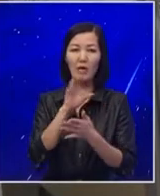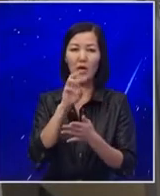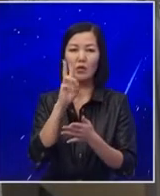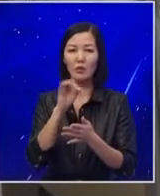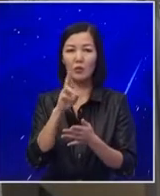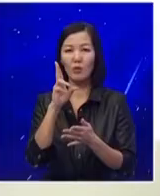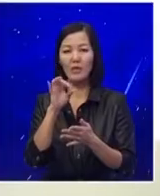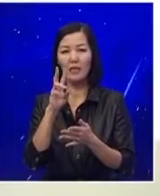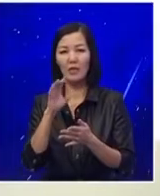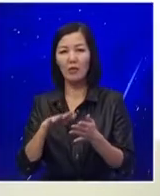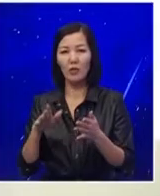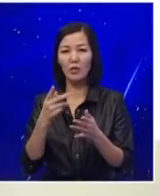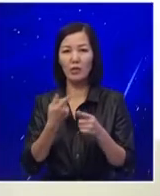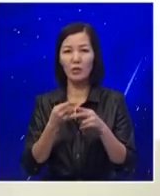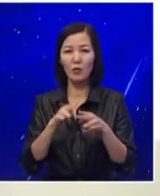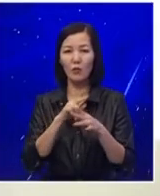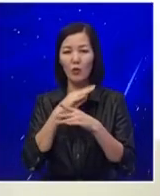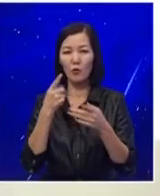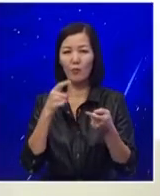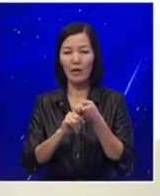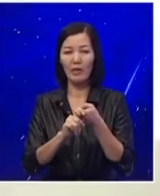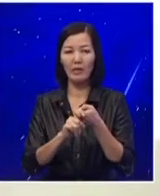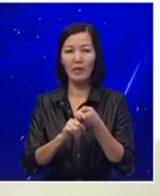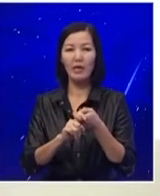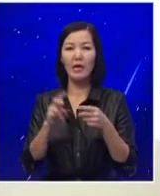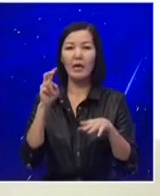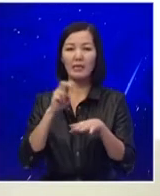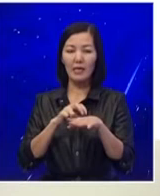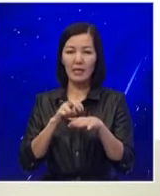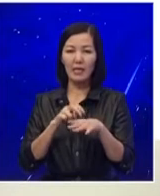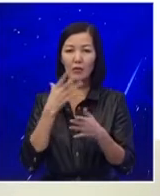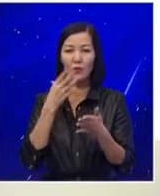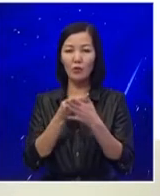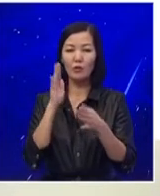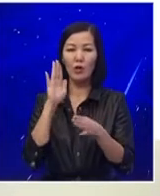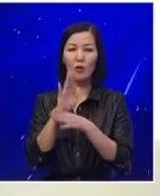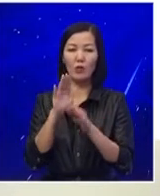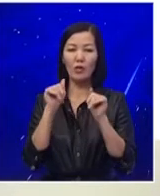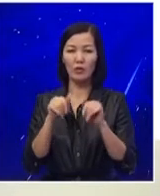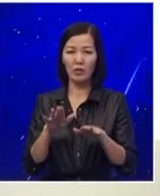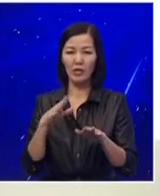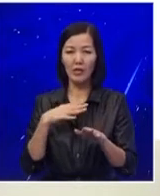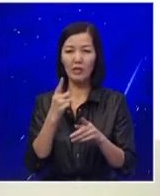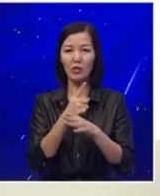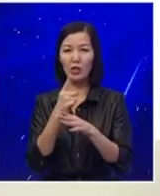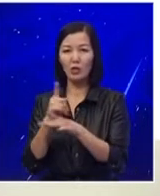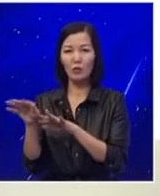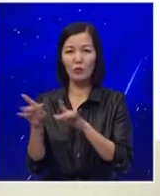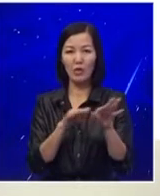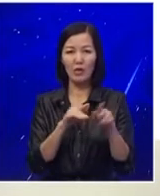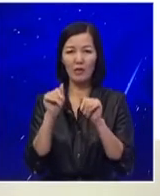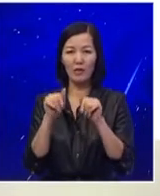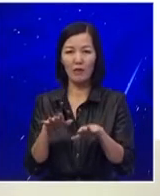аудандарында байқалады. Ол аудандарда бас санитарлық дәрігерлер өз қаулыларын шығарады. Сол жерде шектеу шаралары болады,